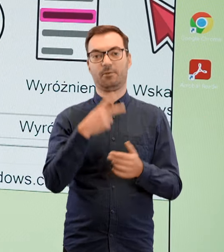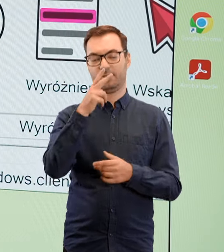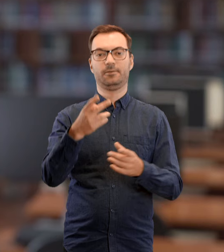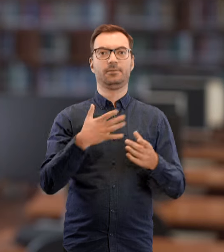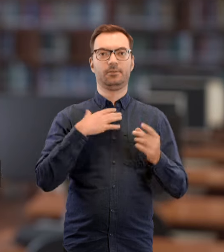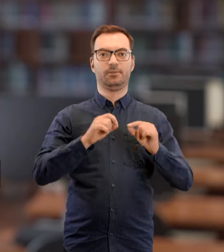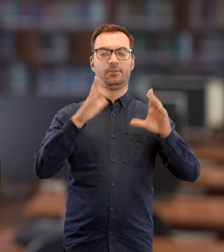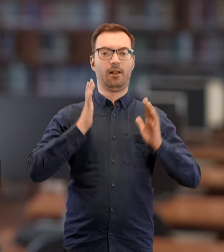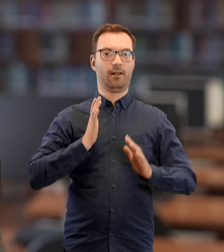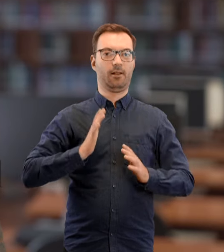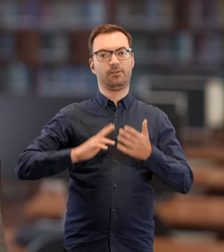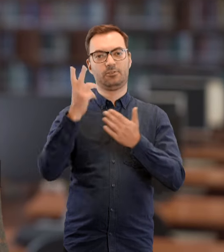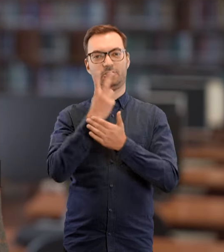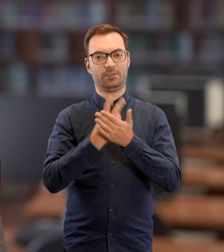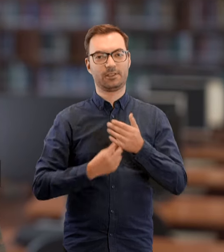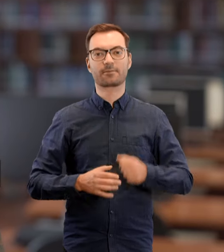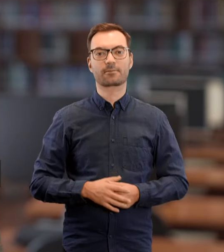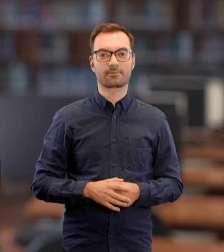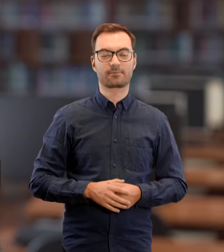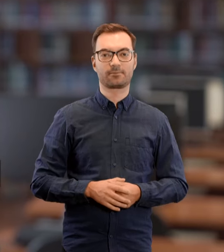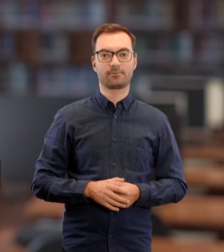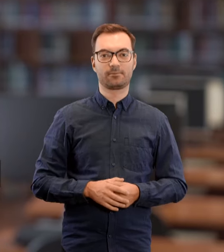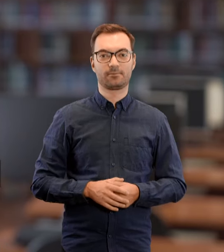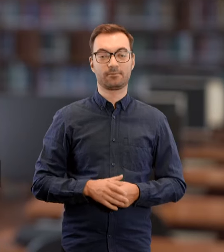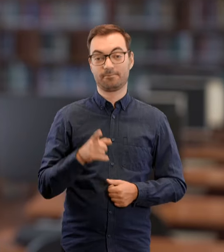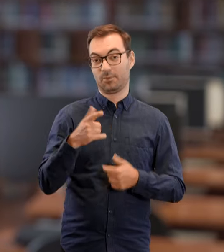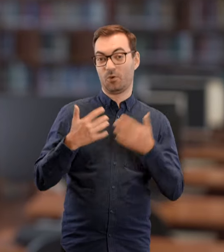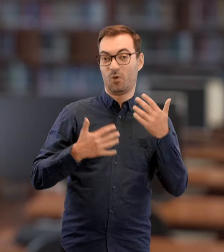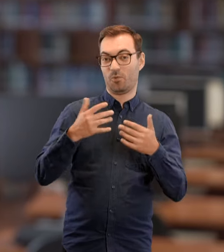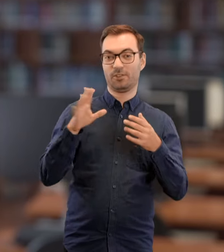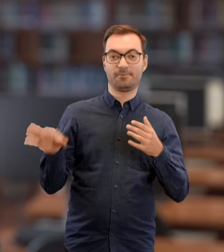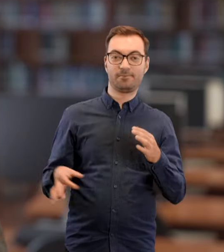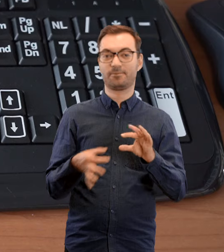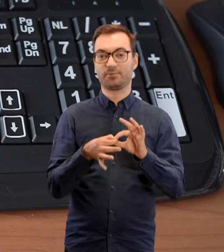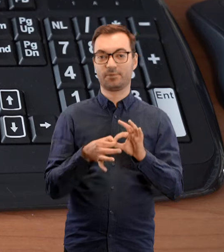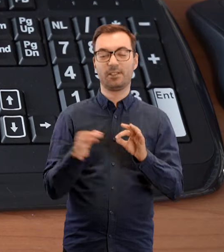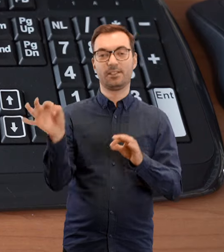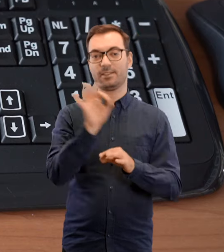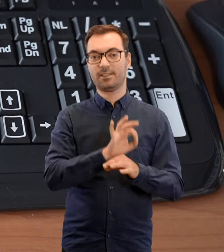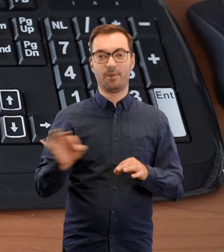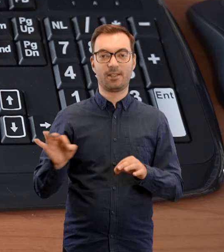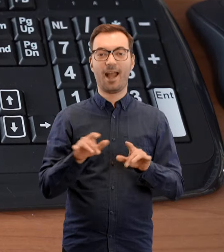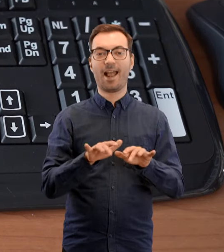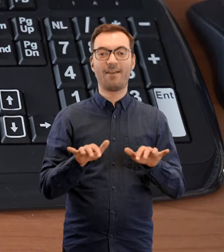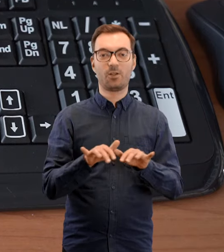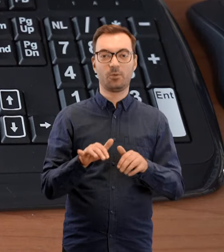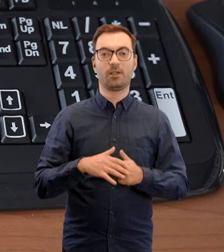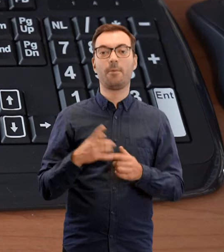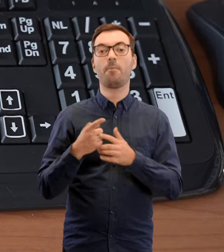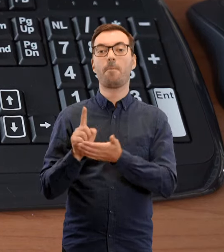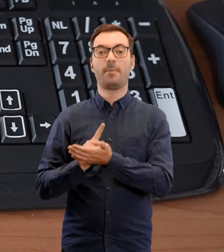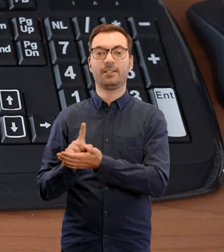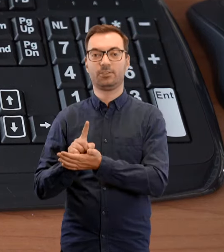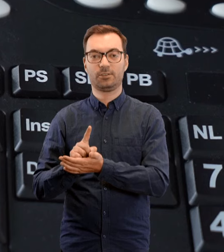znacznie poprawiona. Oprócz tego, do tego właśnie komputera zamontowano specjalną klawiaturę i myszkę